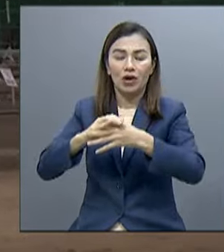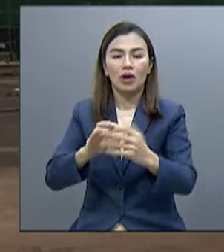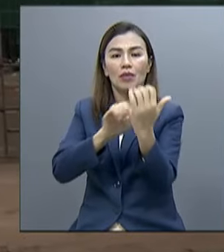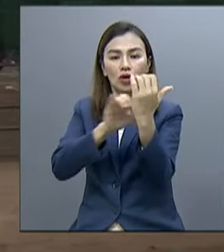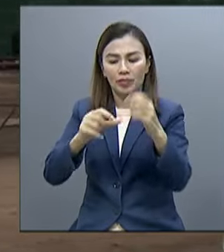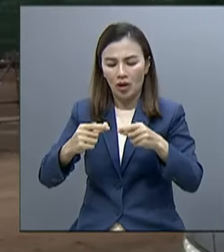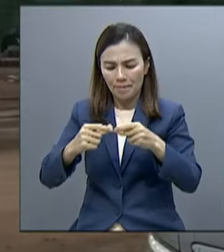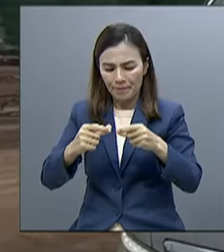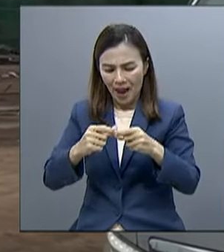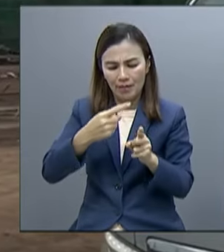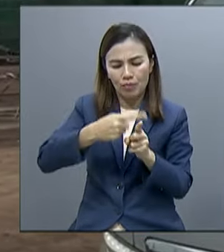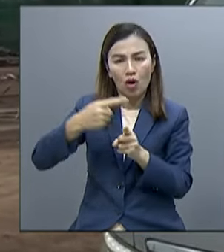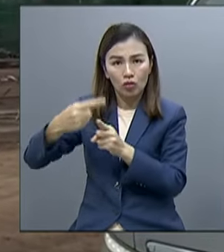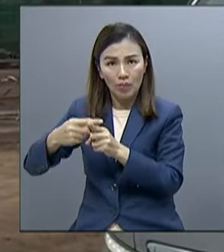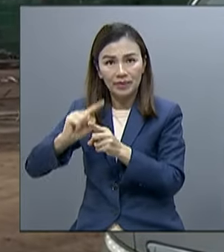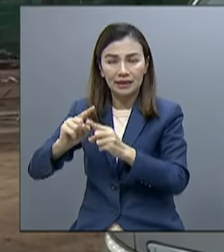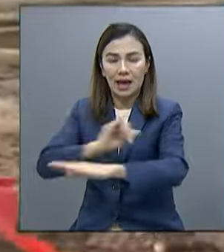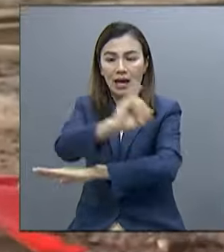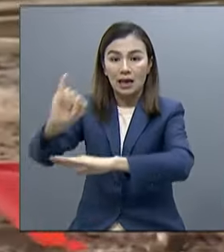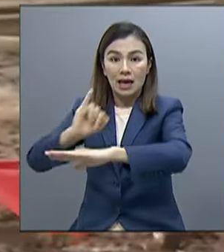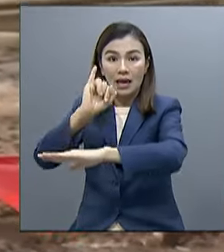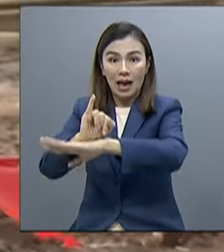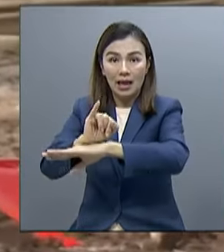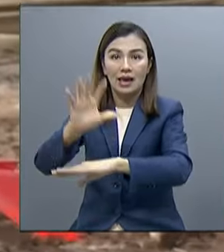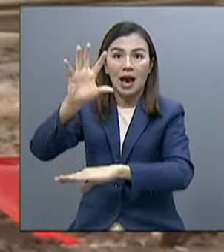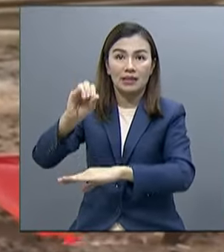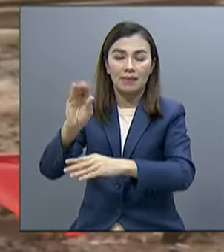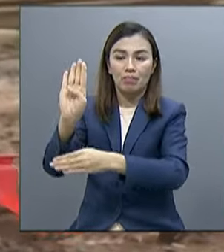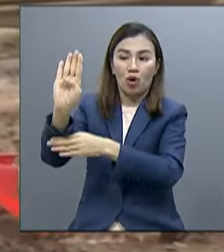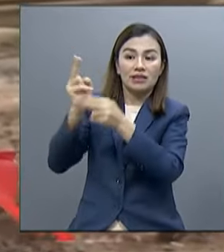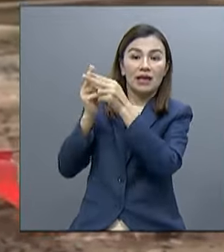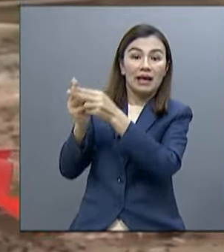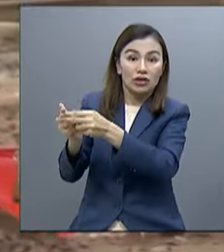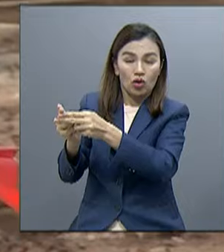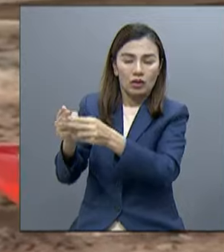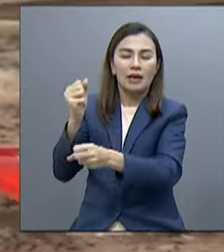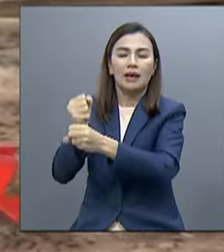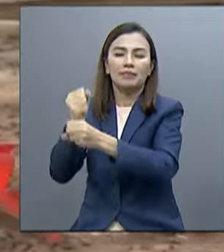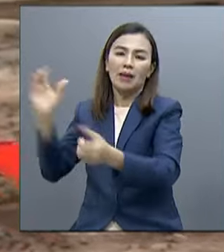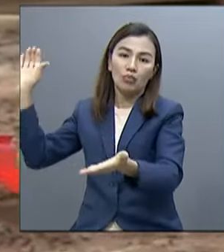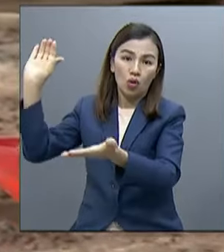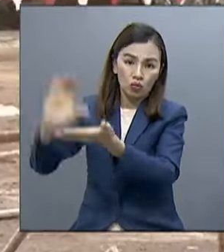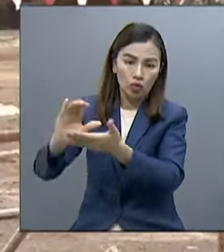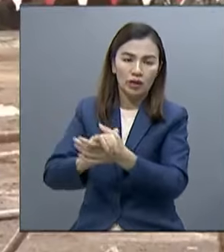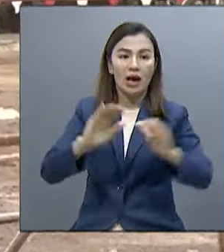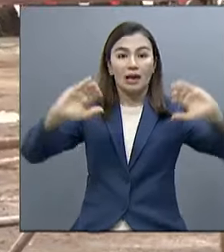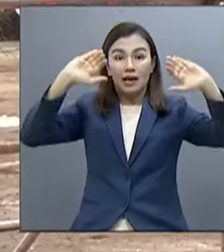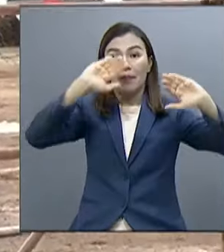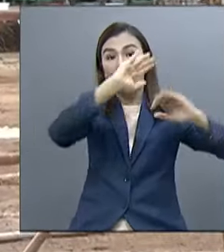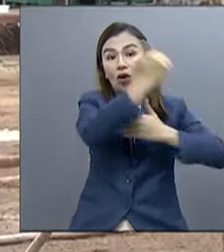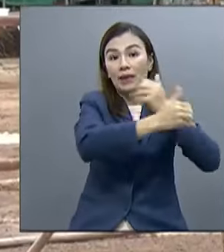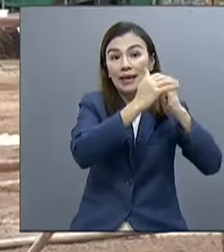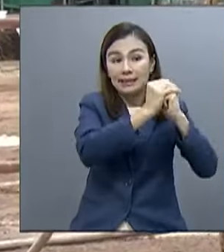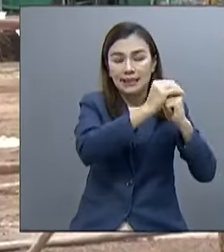จรอิเล็กทรอนิกส์พื้นที่ 50ไร่มีบริษัทเอกชนเป็นผู้ลงทุนได้รับเงินทุนจากรัฐบาลจีนในการก่อสร้าง